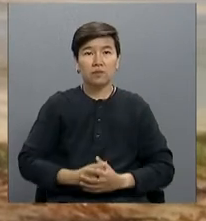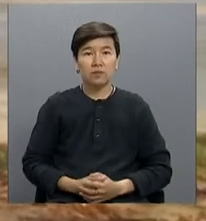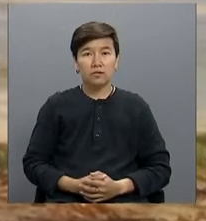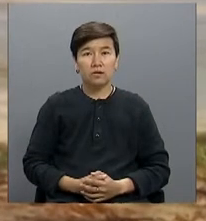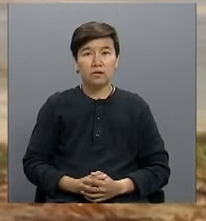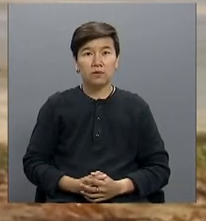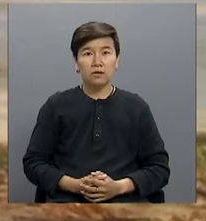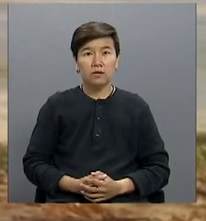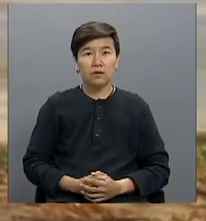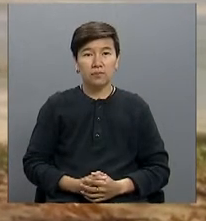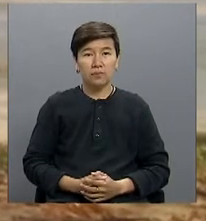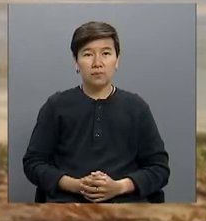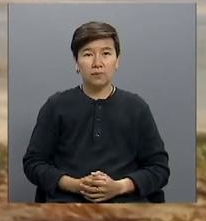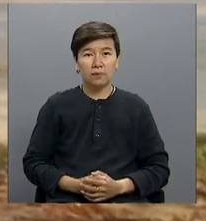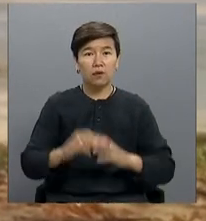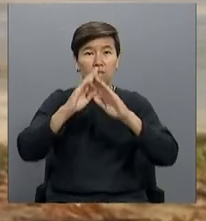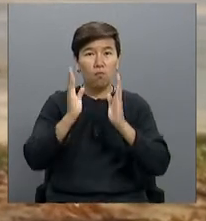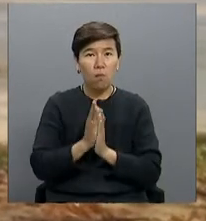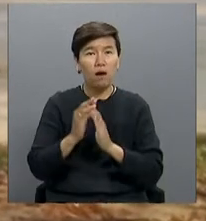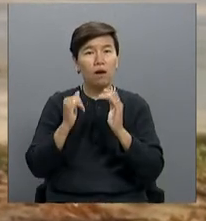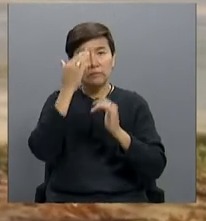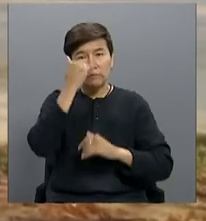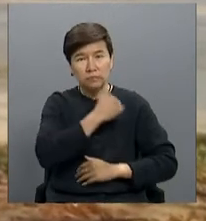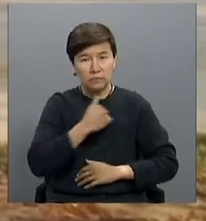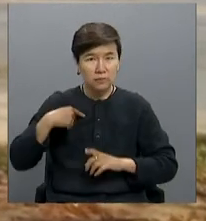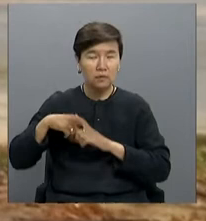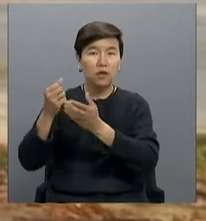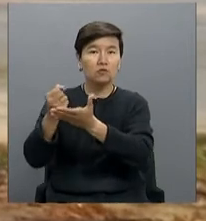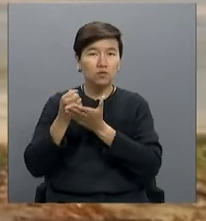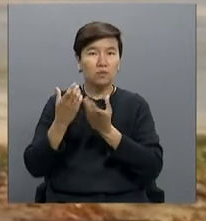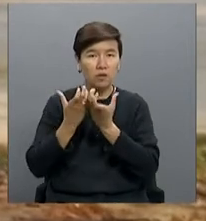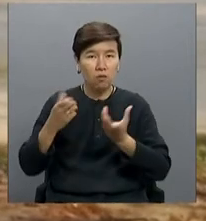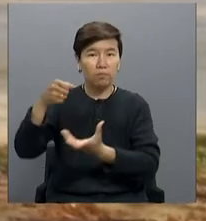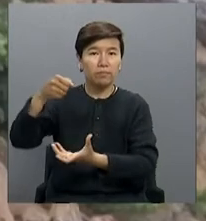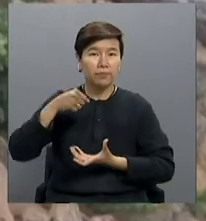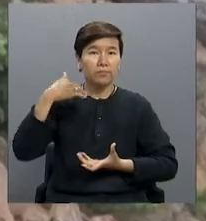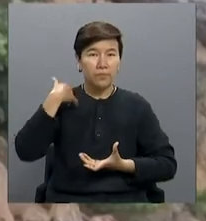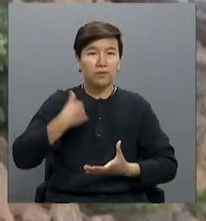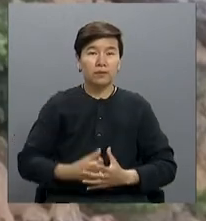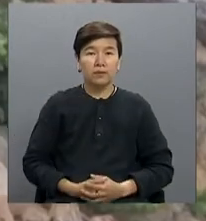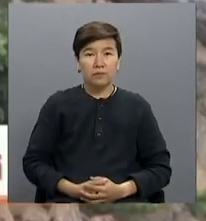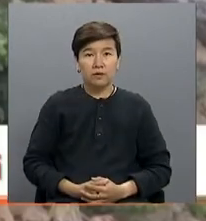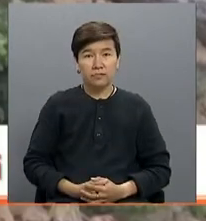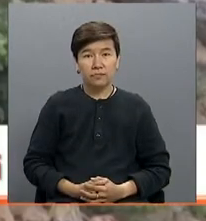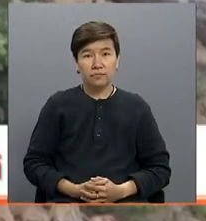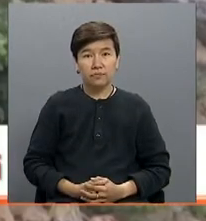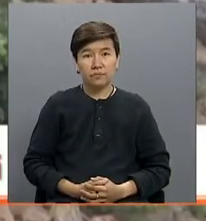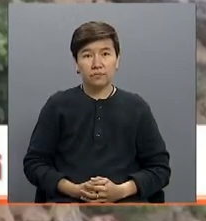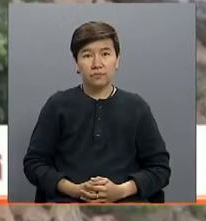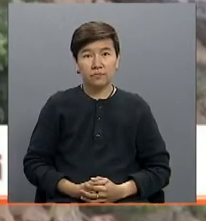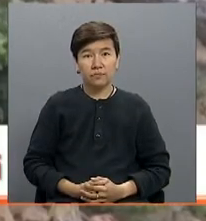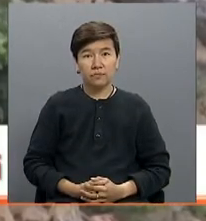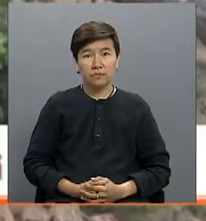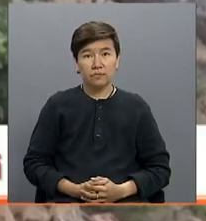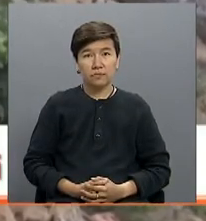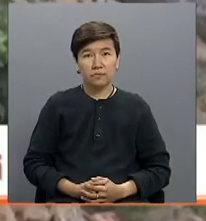วัดนี่ก็ซอยทั้งคิดทั้งพูดเป็นก็ซอยแก่ของอย่างเงี้ยนะ คนมานี่มันก็แน่นอนมันก็สิมีร่วมใก